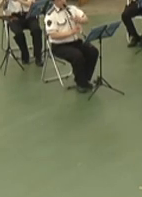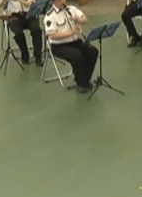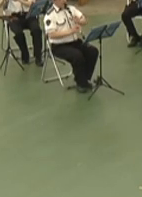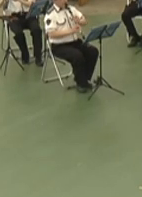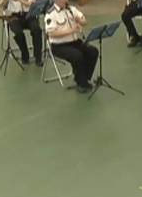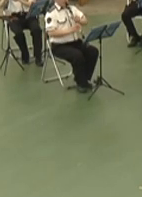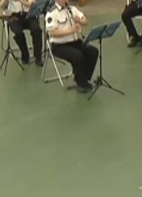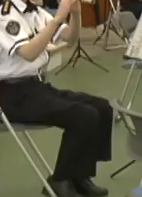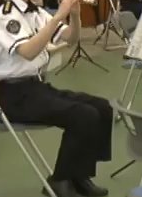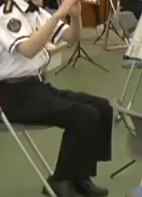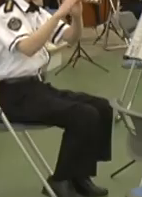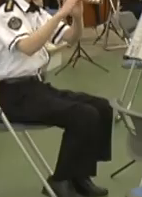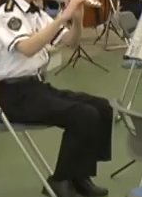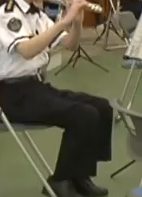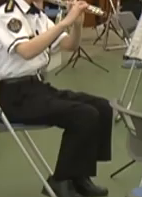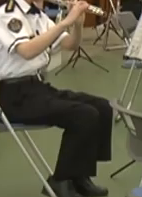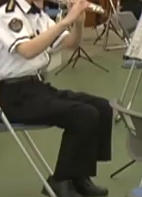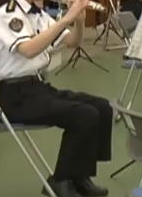me